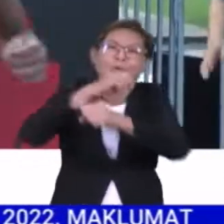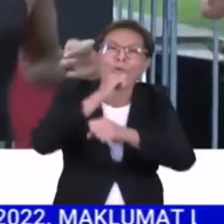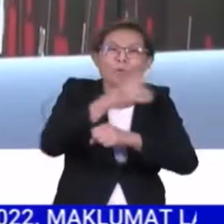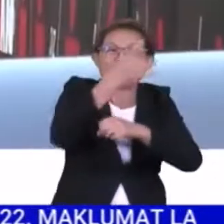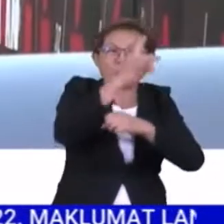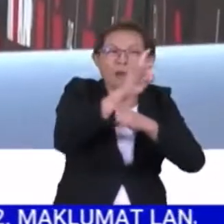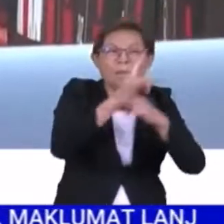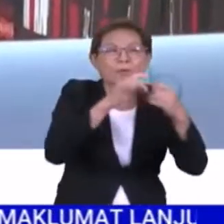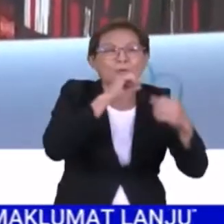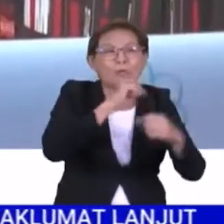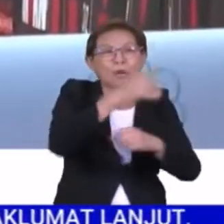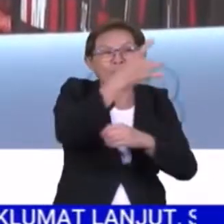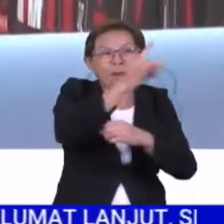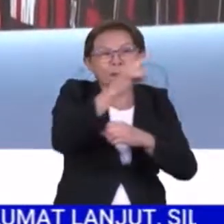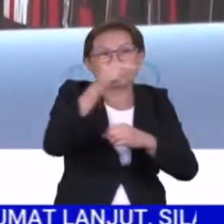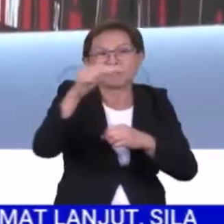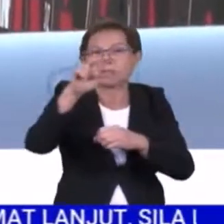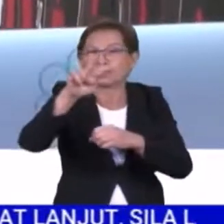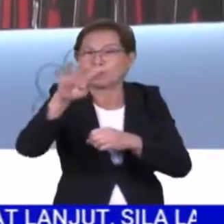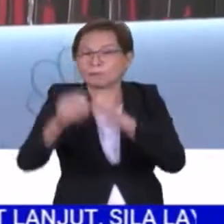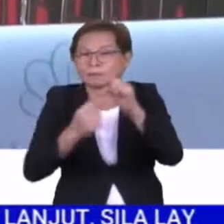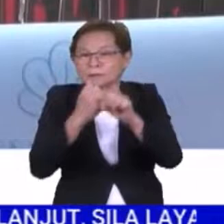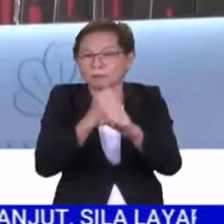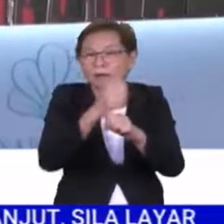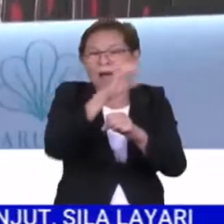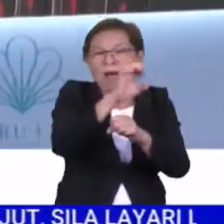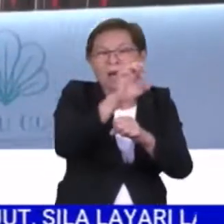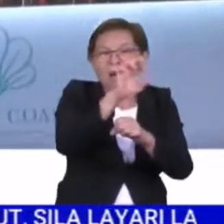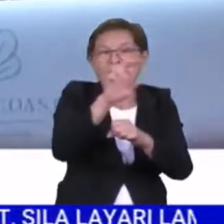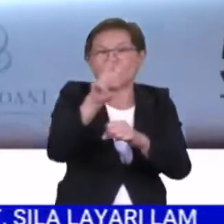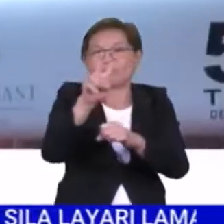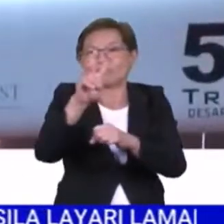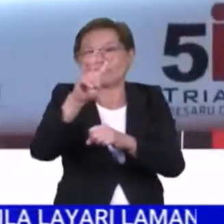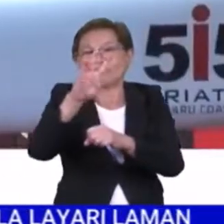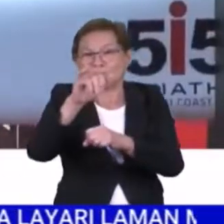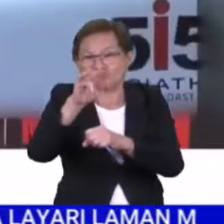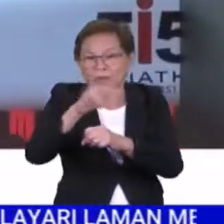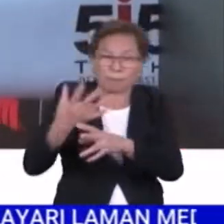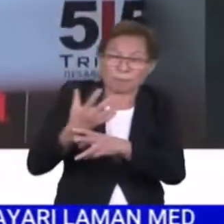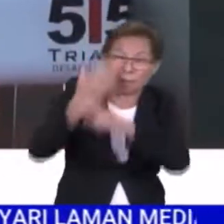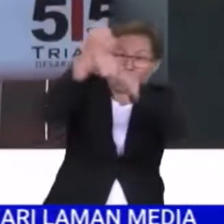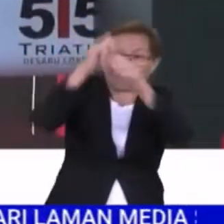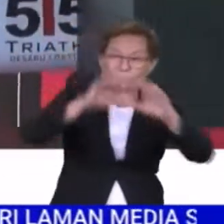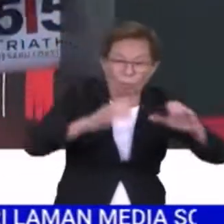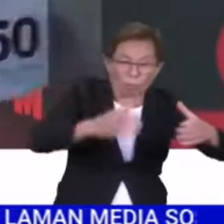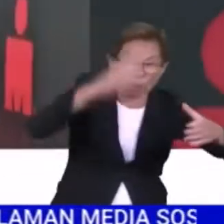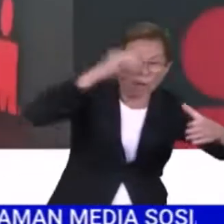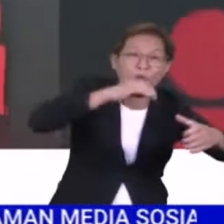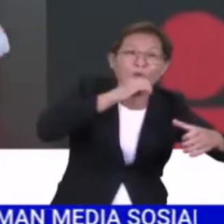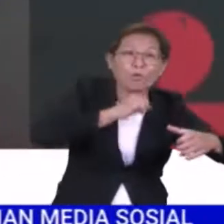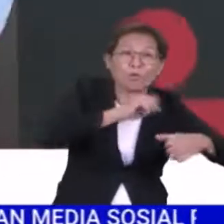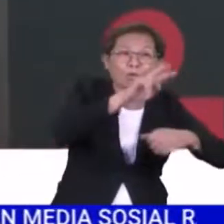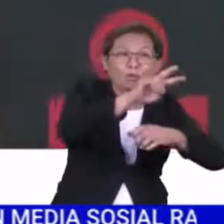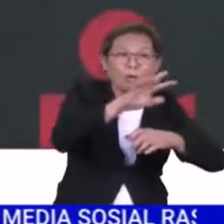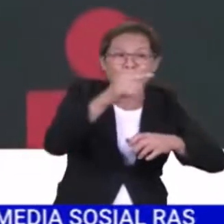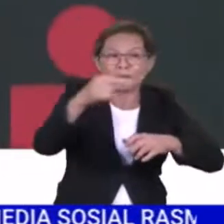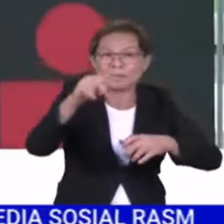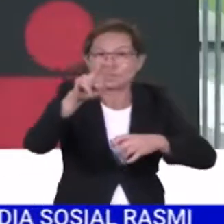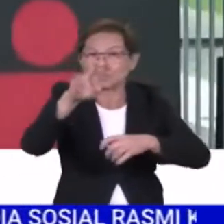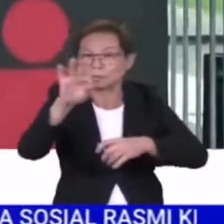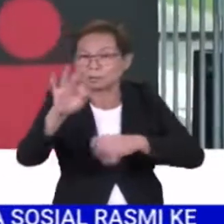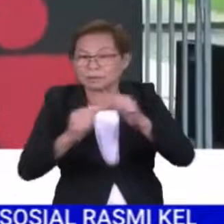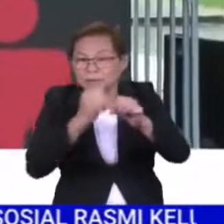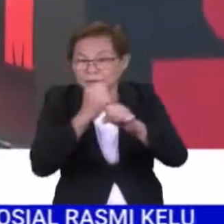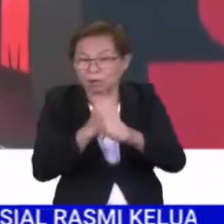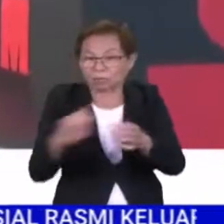18 hingga 24 tahun. Edwin Tiang Chung Yong pula unggul dalam kategori lelaki berusia 25 hingga 29